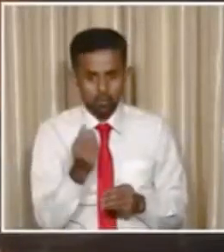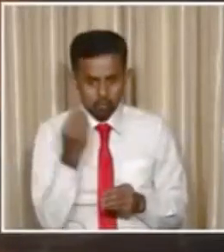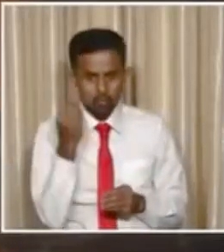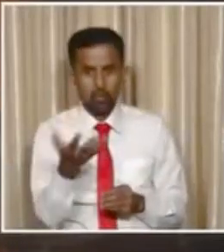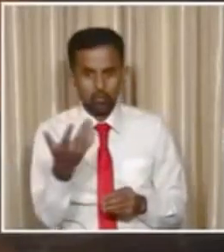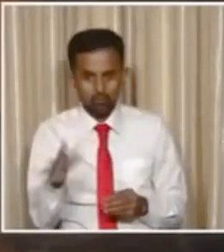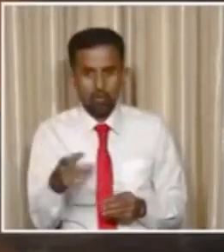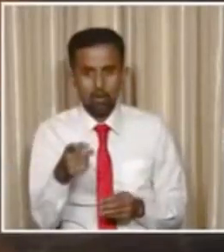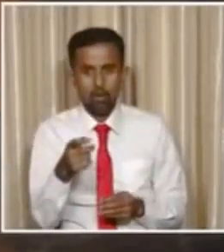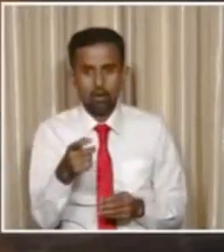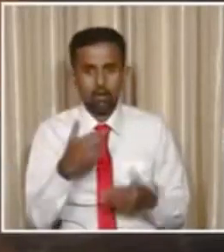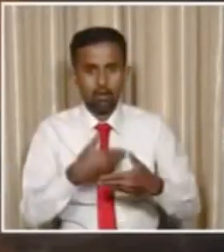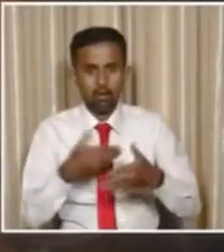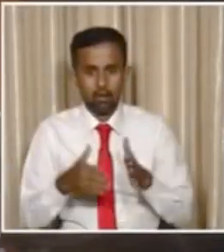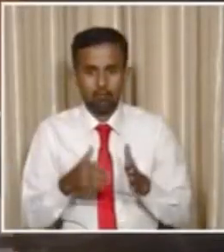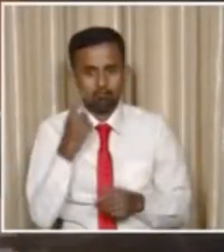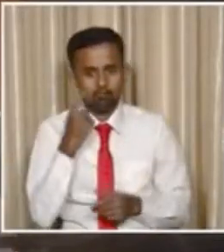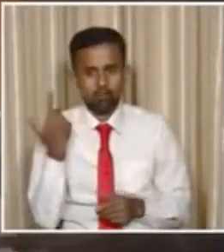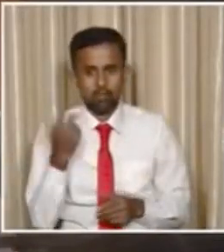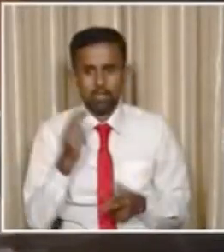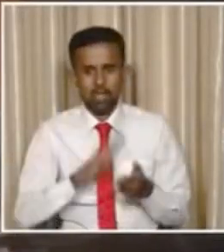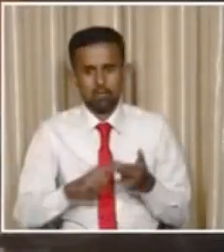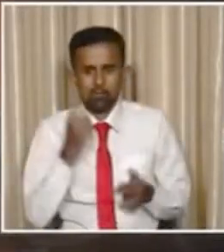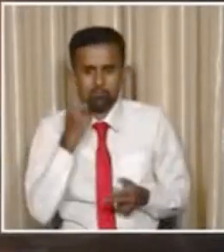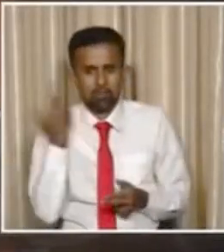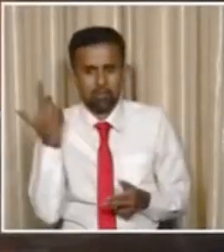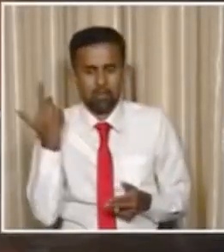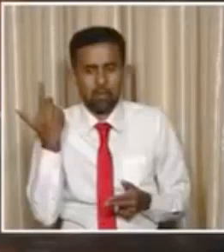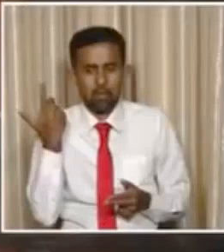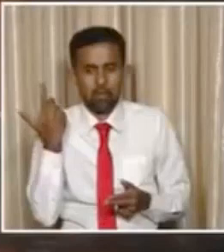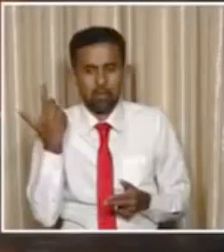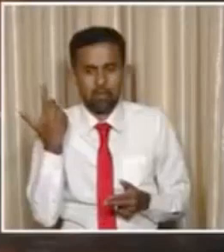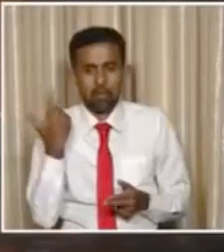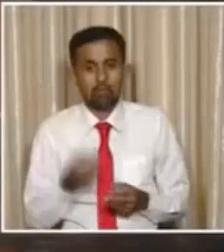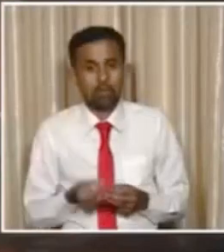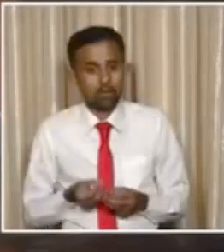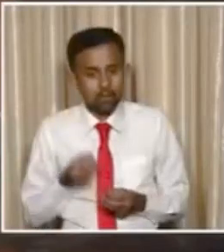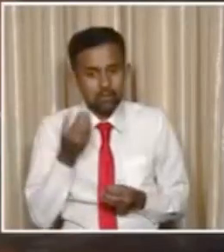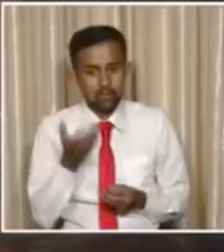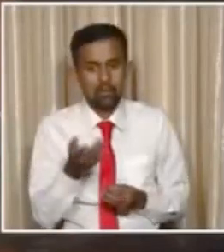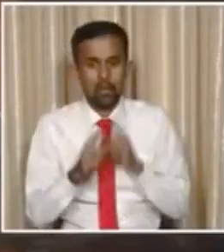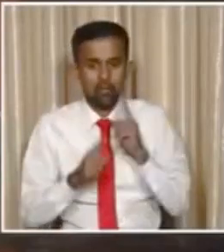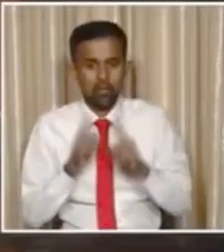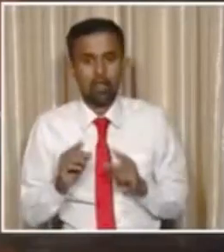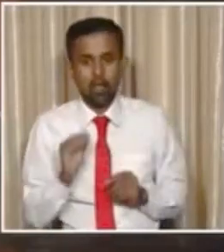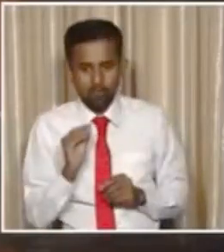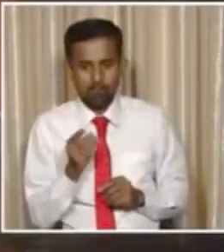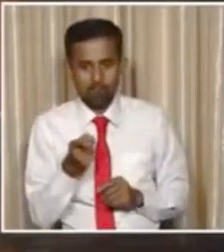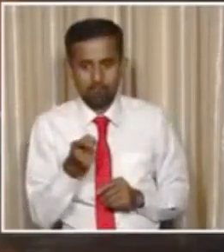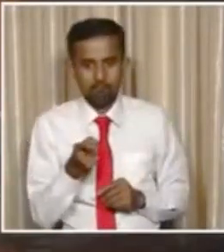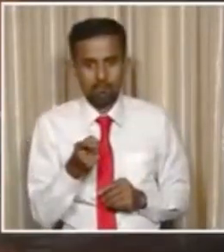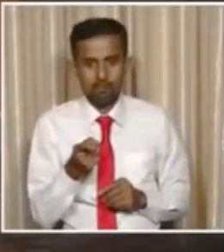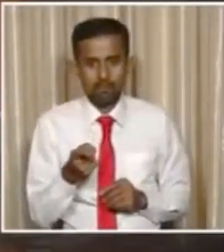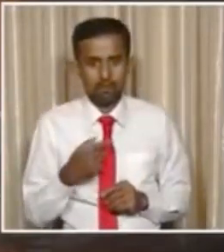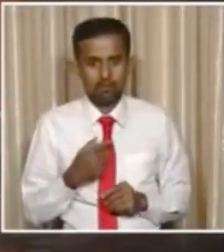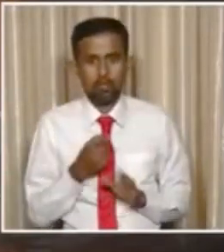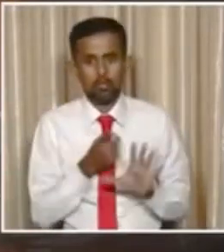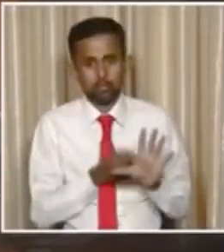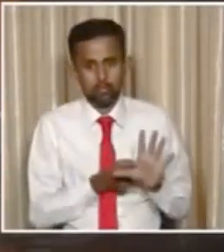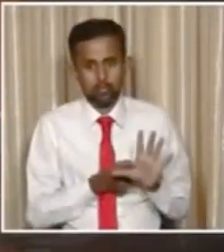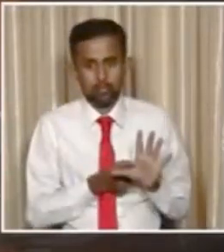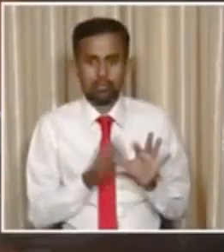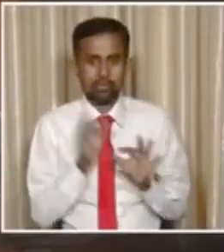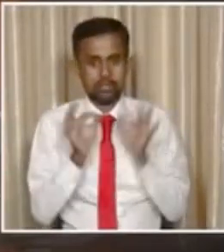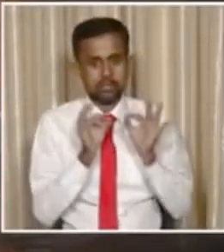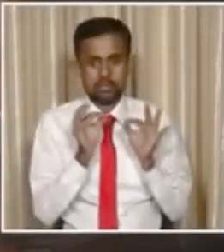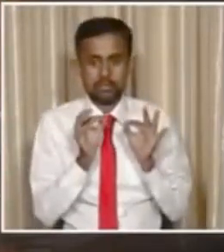දීලා තිබ්බා. කැබිනට් පේපර් එක මං දන්නේ එයා එපා කිව්වද නැද්ද දන්නේ නැහැ. කොහමරි එහෙම දෙන්න කතාබහක් තිබ්බනේ. මේක මම යොහානිගේ සින්දුවට මාත් හරි